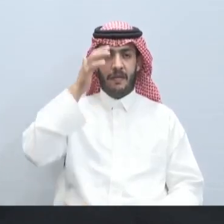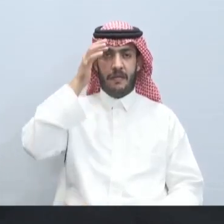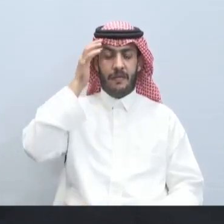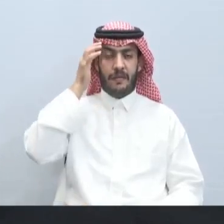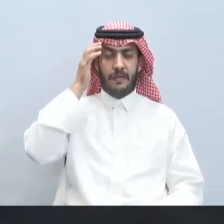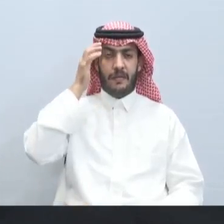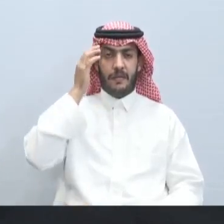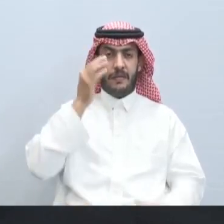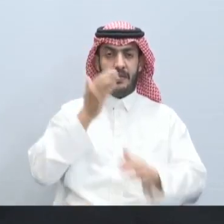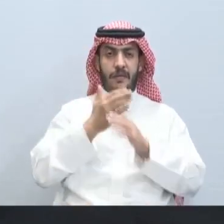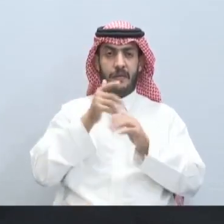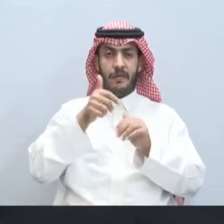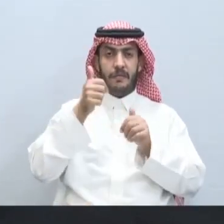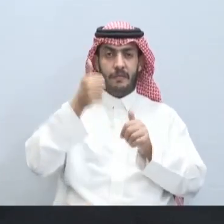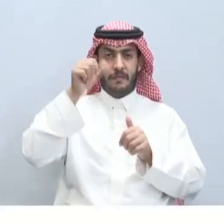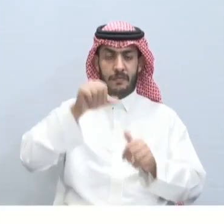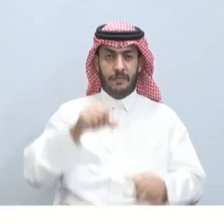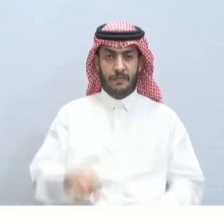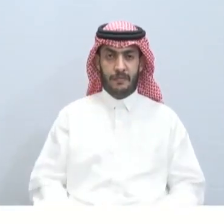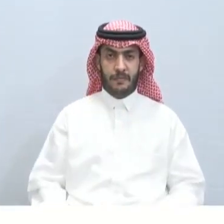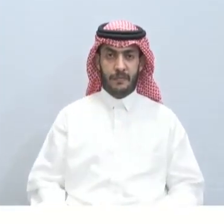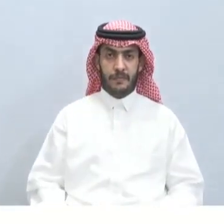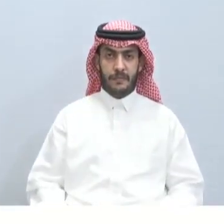فرصه في هذا السوق ام